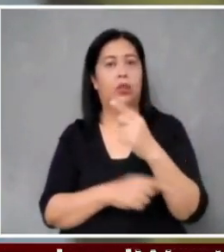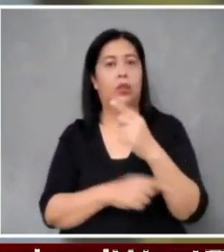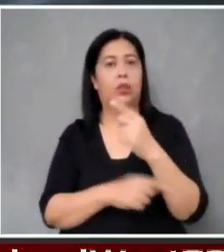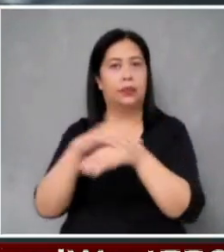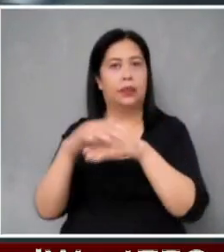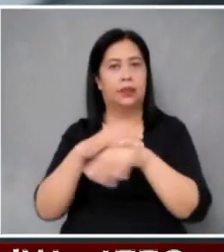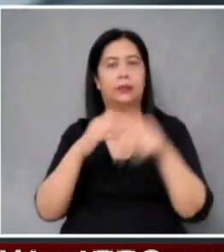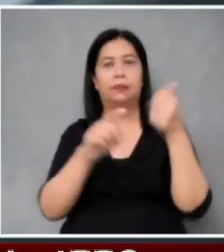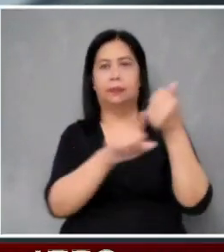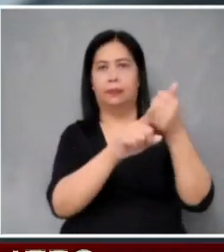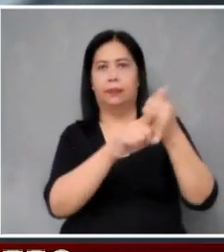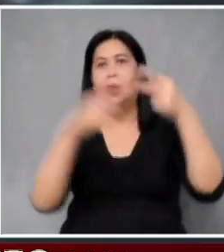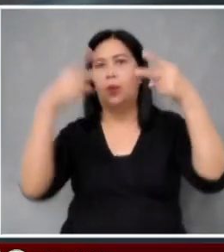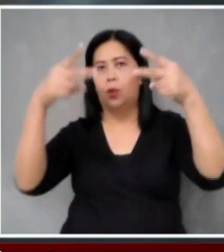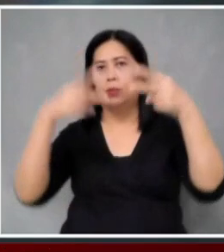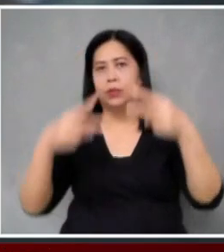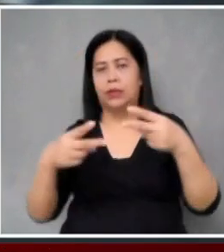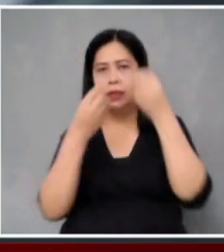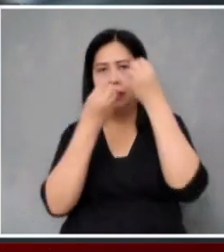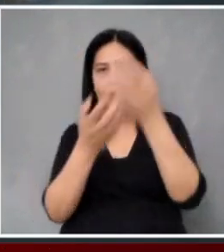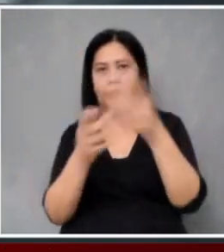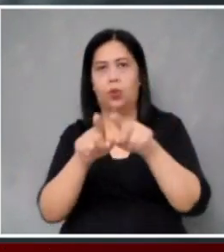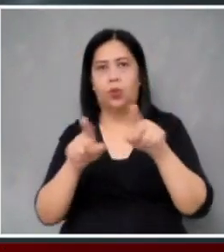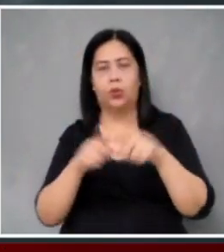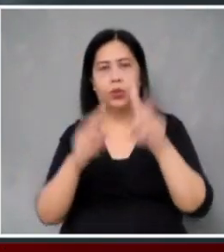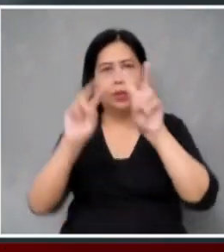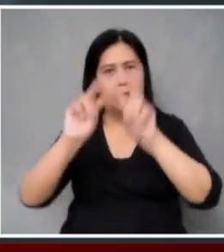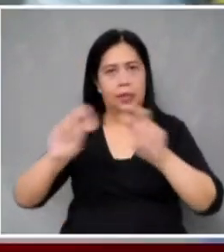ng ahensya. Magbibigay din sila ng analysis at